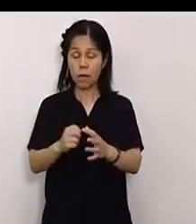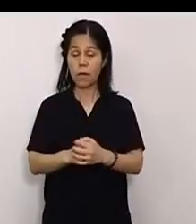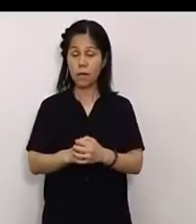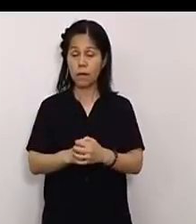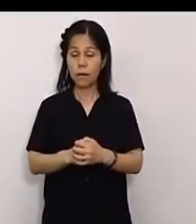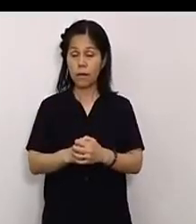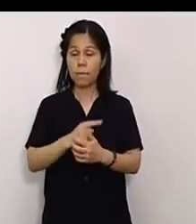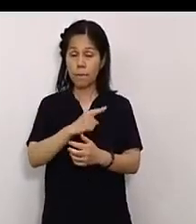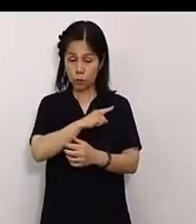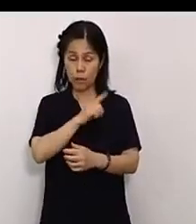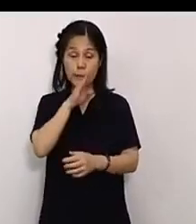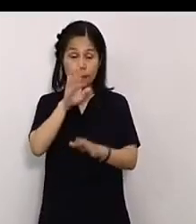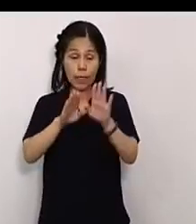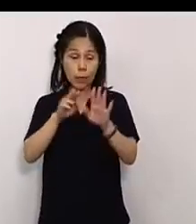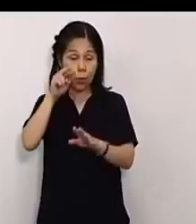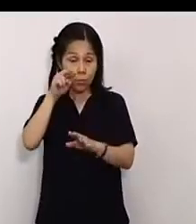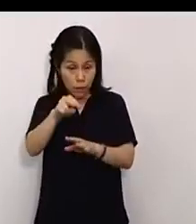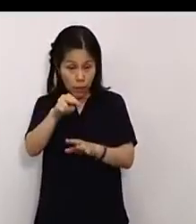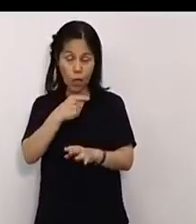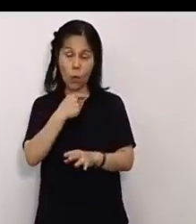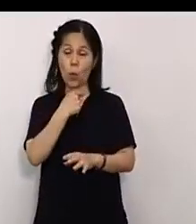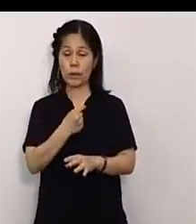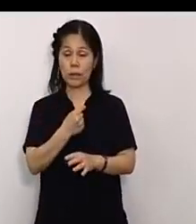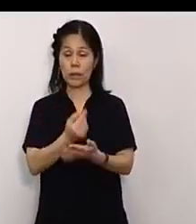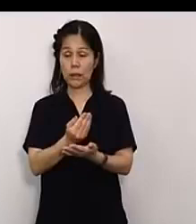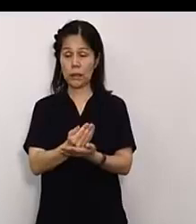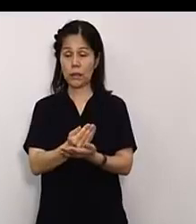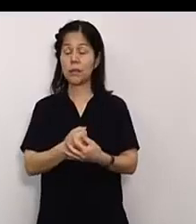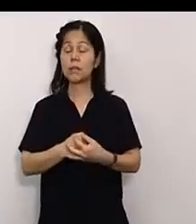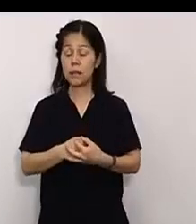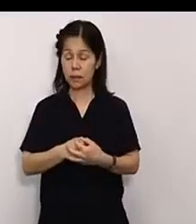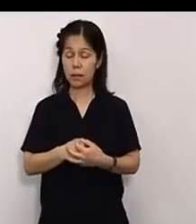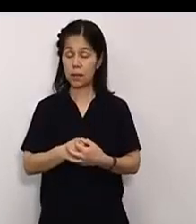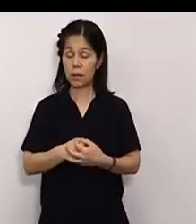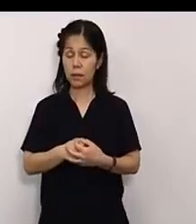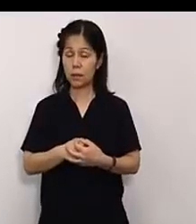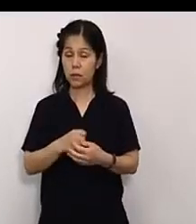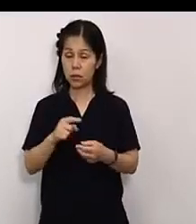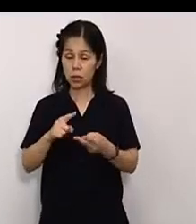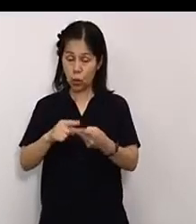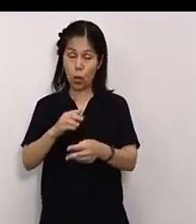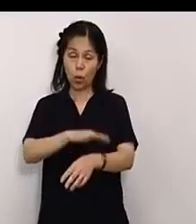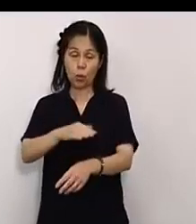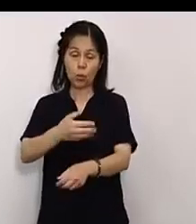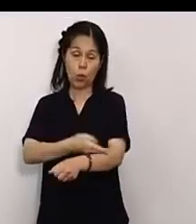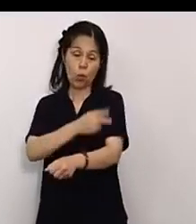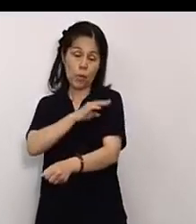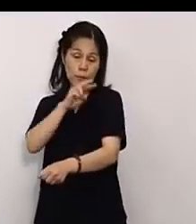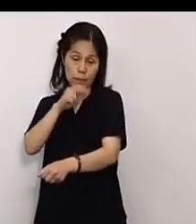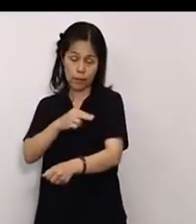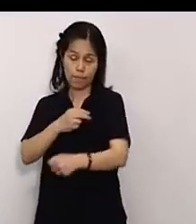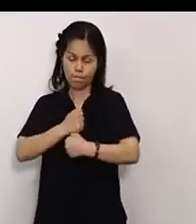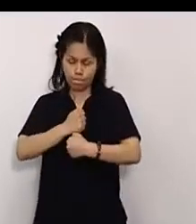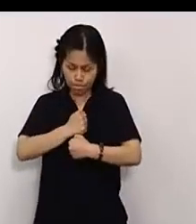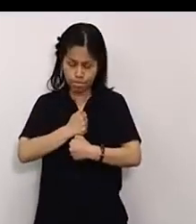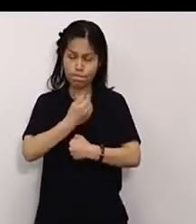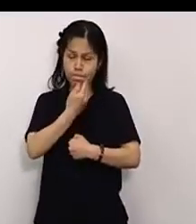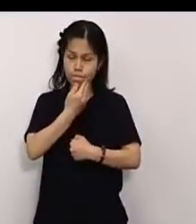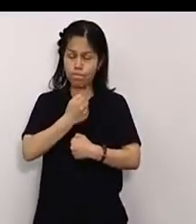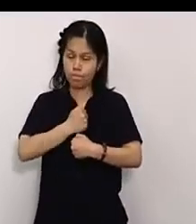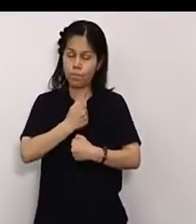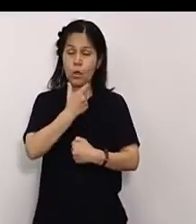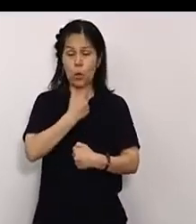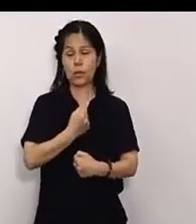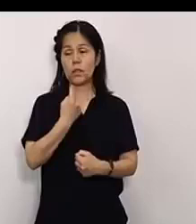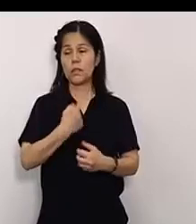見に来て、実態を見て、あとはやっぱり、あの子どもの権利っていうのはやっぱり大事にしてもらいたいなと思います